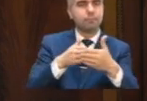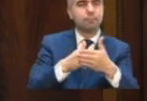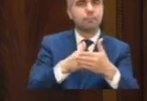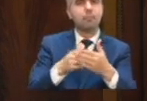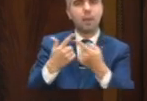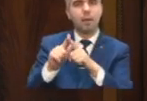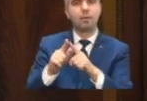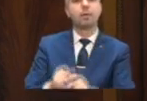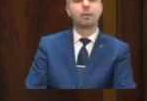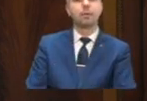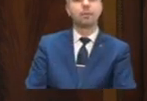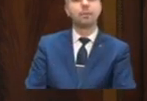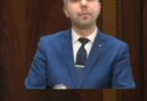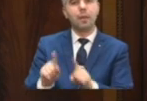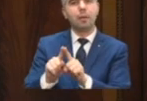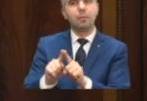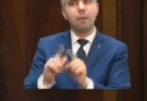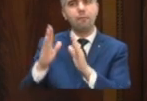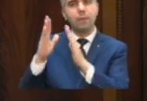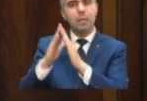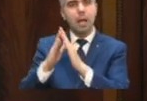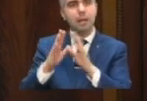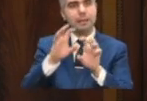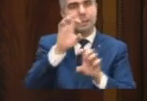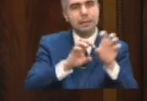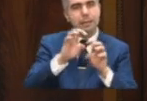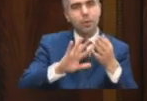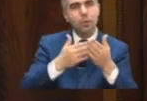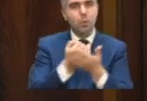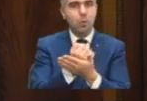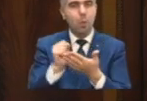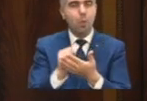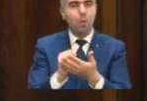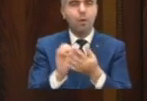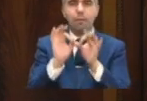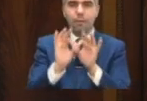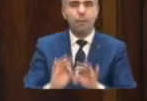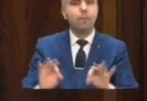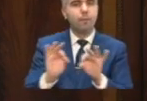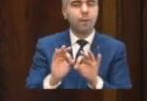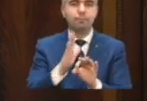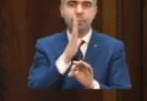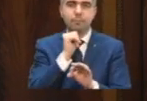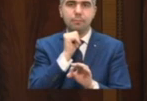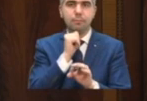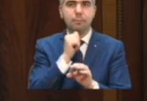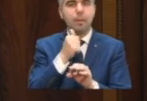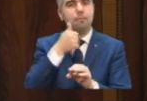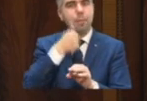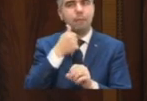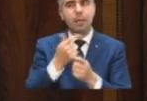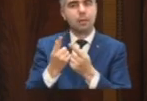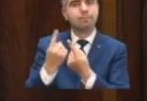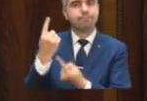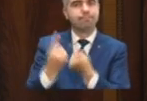على السكن الغير لائق بسبب ممارسات الاحتيالية للمستفيدين،